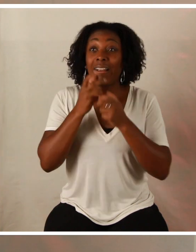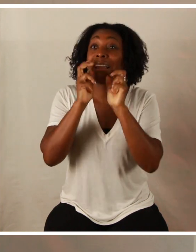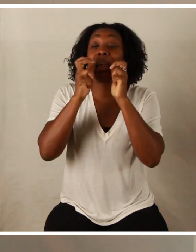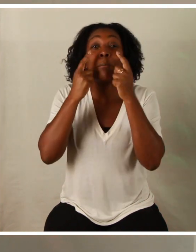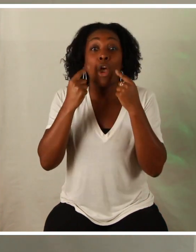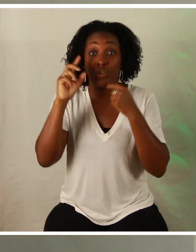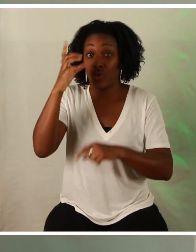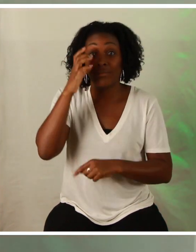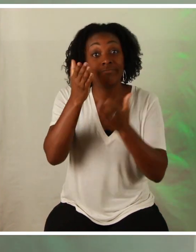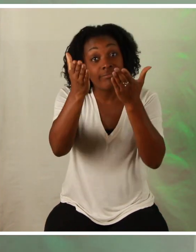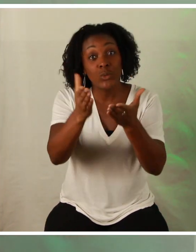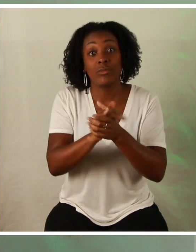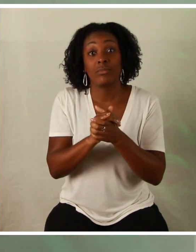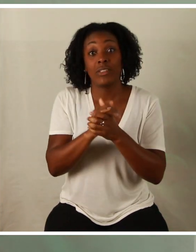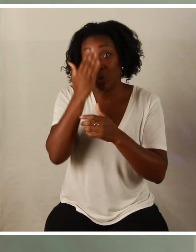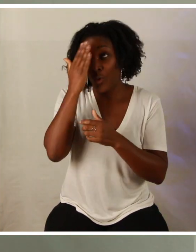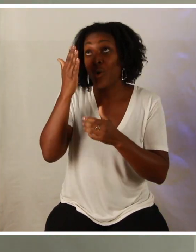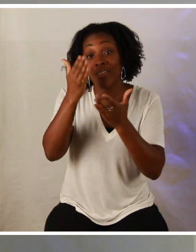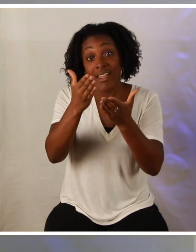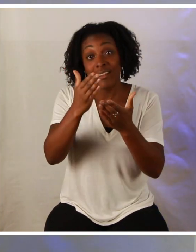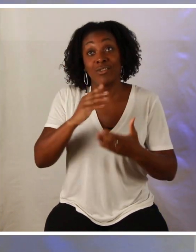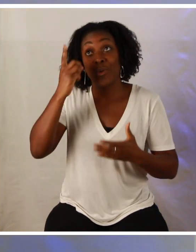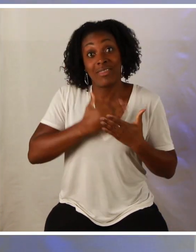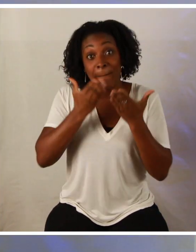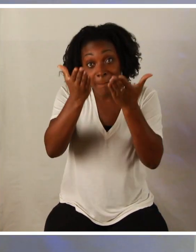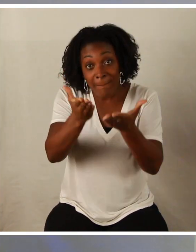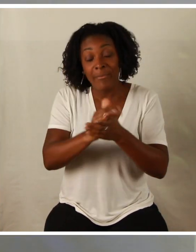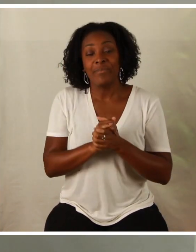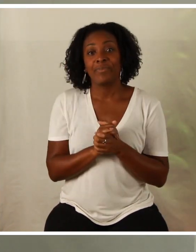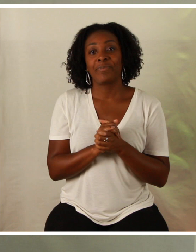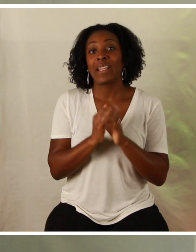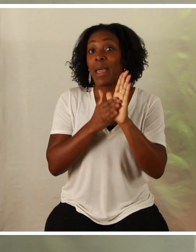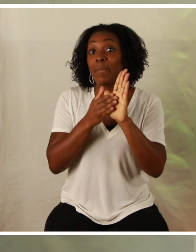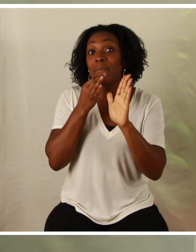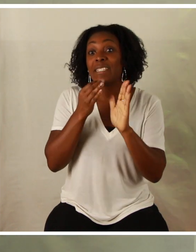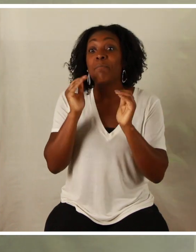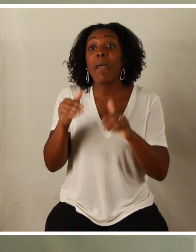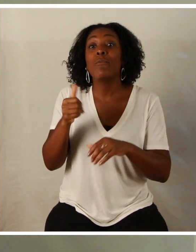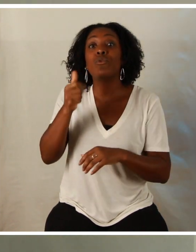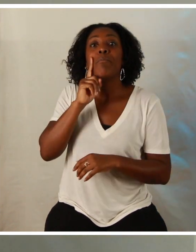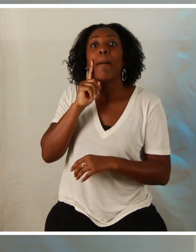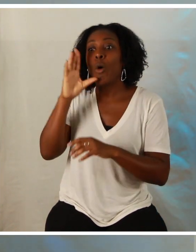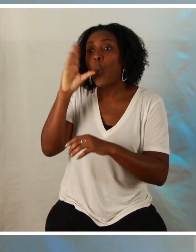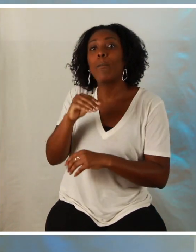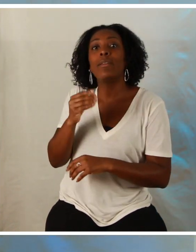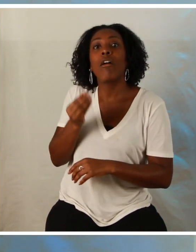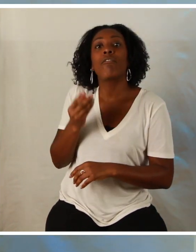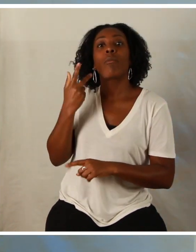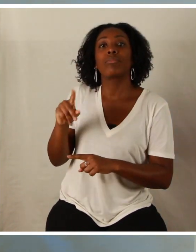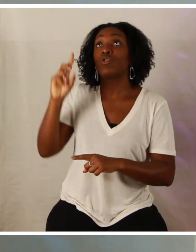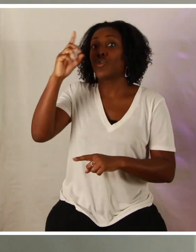te connaît. Dieu t'aime. Et la Bible nous dit que même si une mère oubliait son enfant, Dieu ne t'oubliera